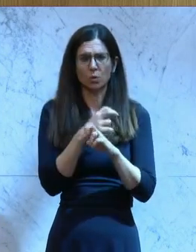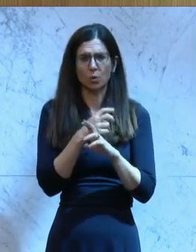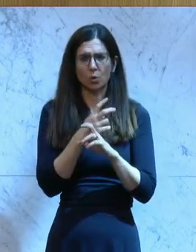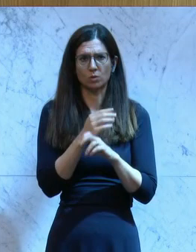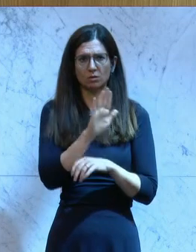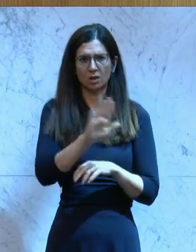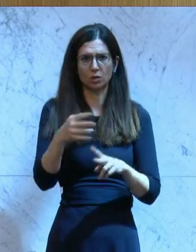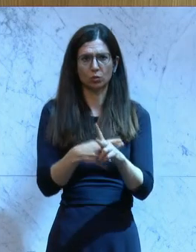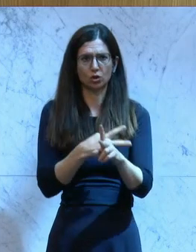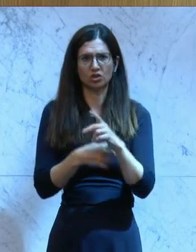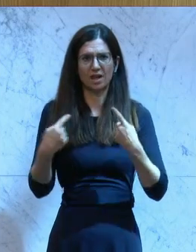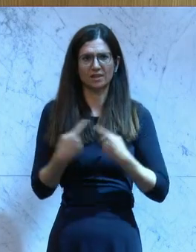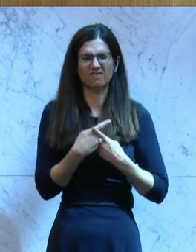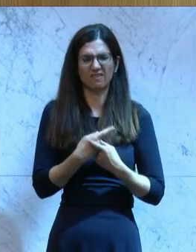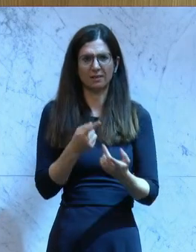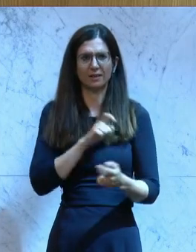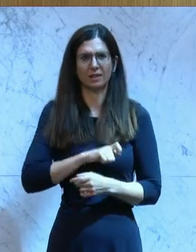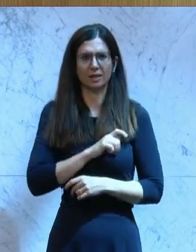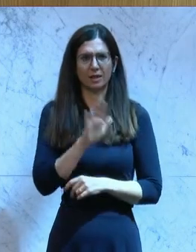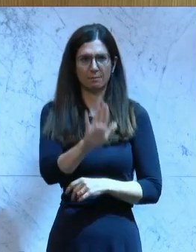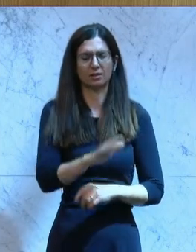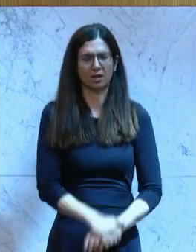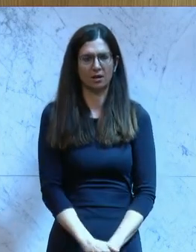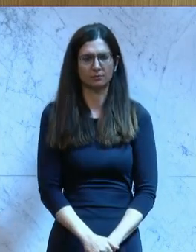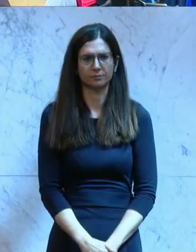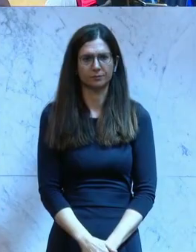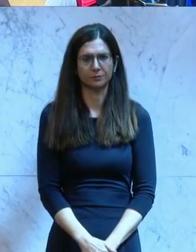und damit staatsfeindliche Partei Sie in Wirklichkeit sind.